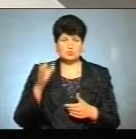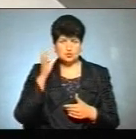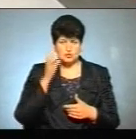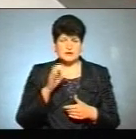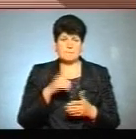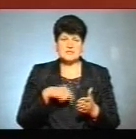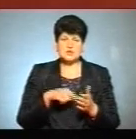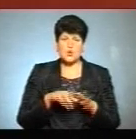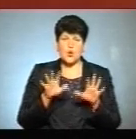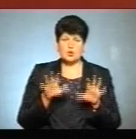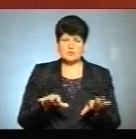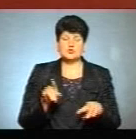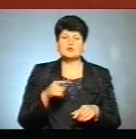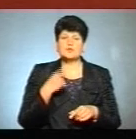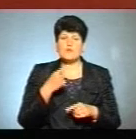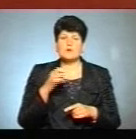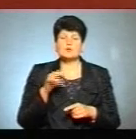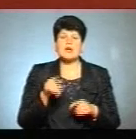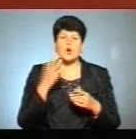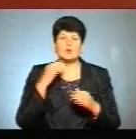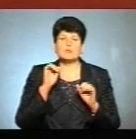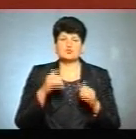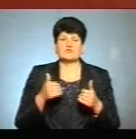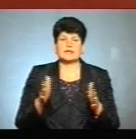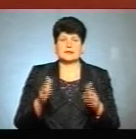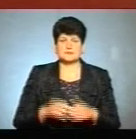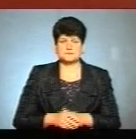коментар міського голови, що він каже про те, коли вони можуть відкритися.